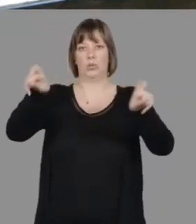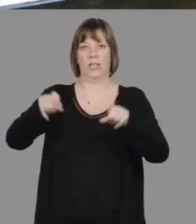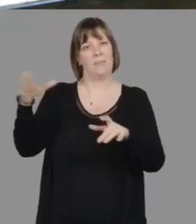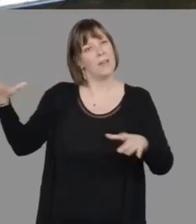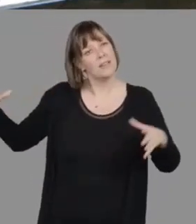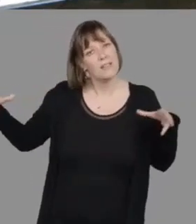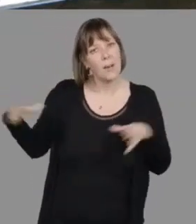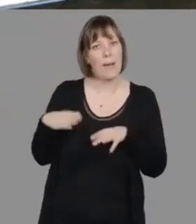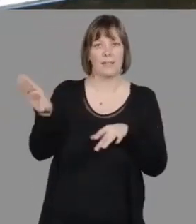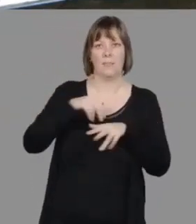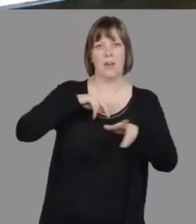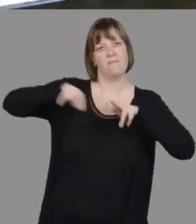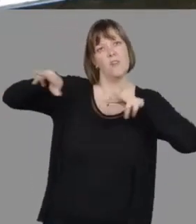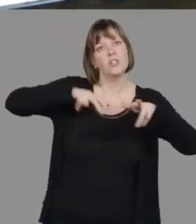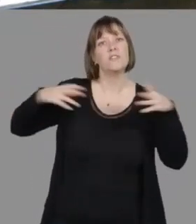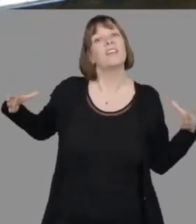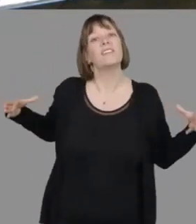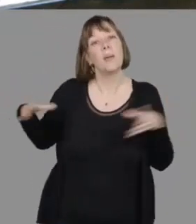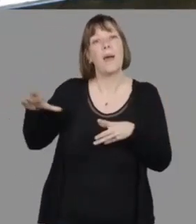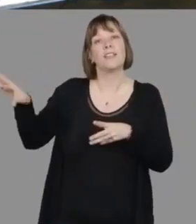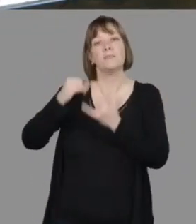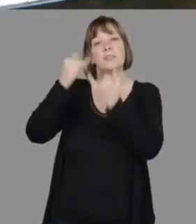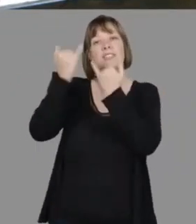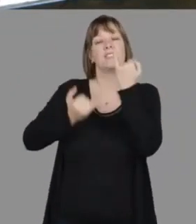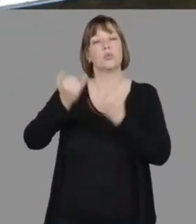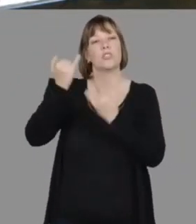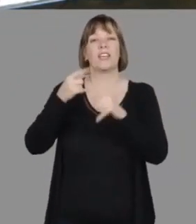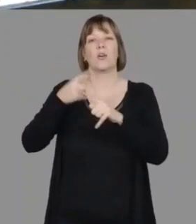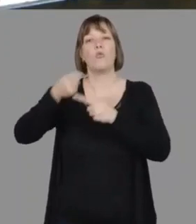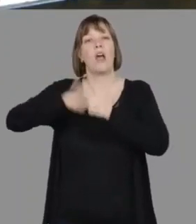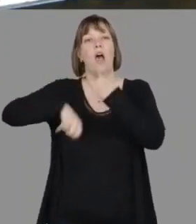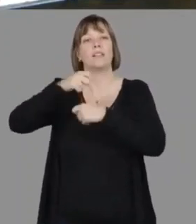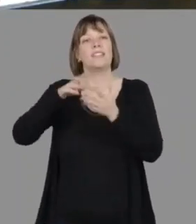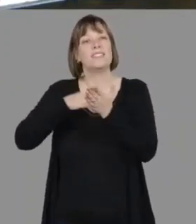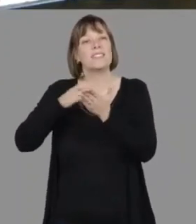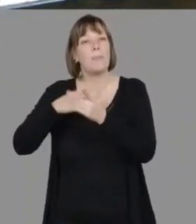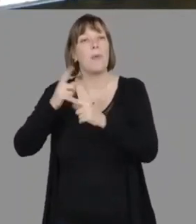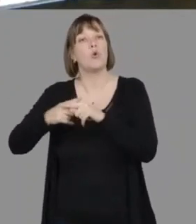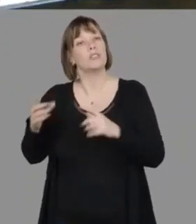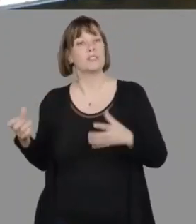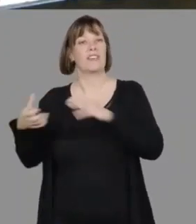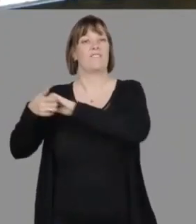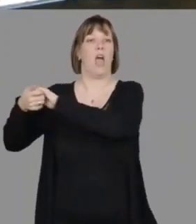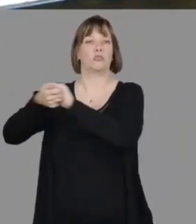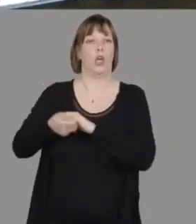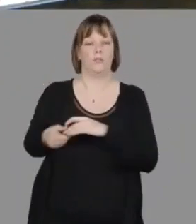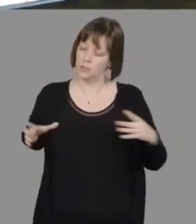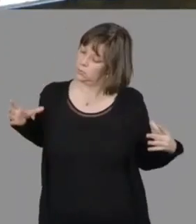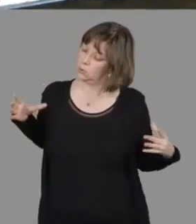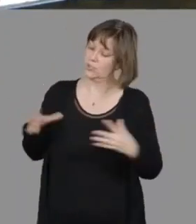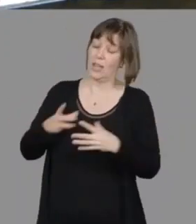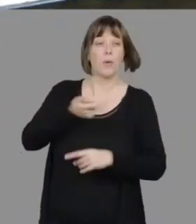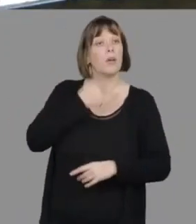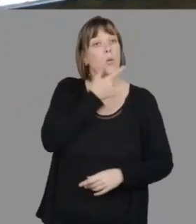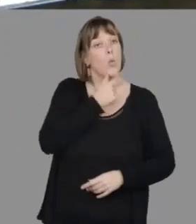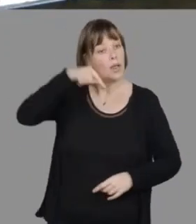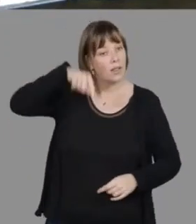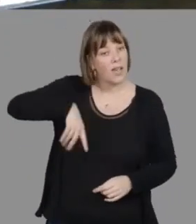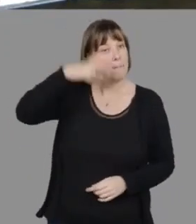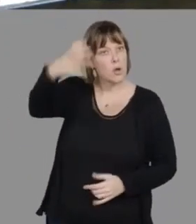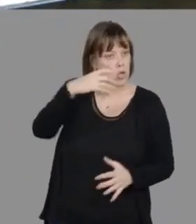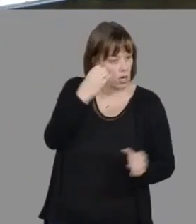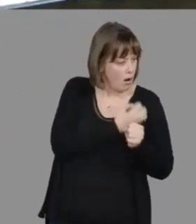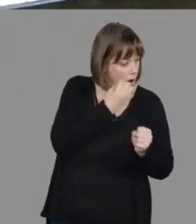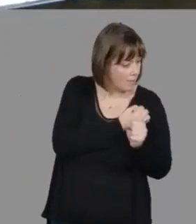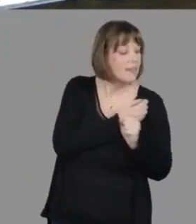Wirtschaft, gemeinsam mit der Industrie- und Handelskammer und den Gewerkschaften. Wir wollen, dass man in München von seiner Arbeit